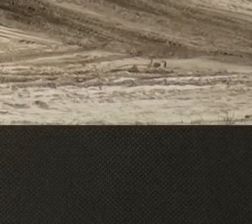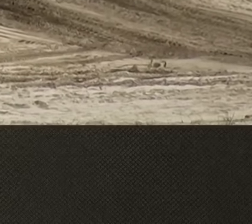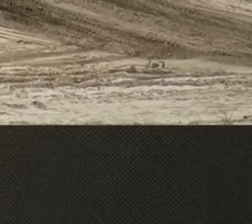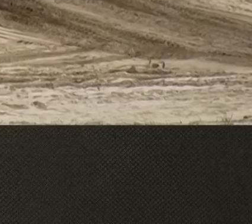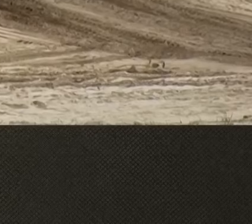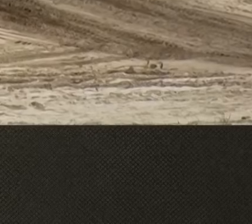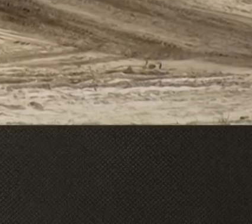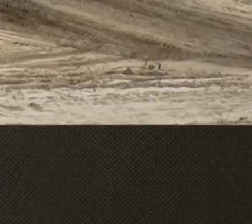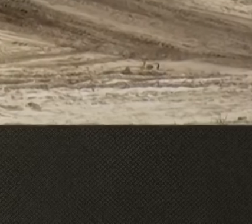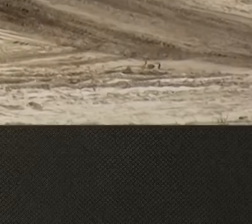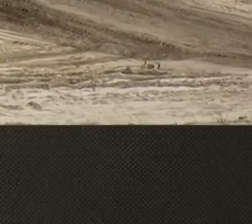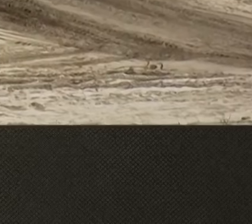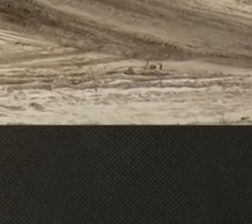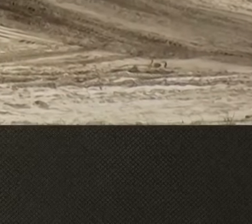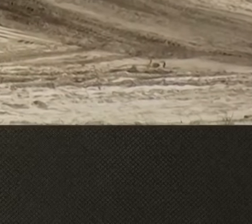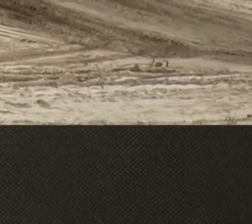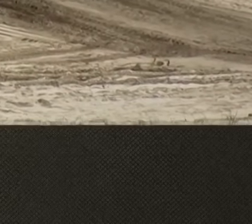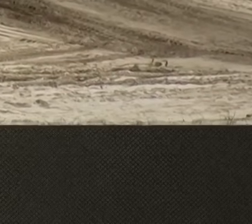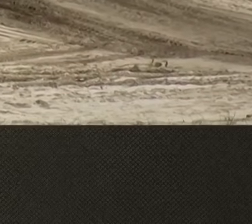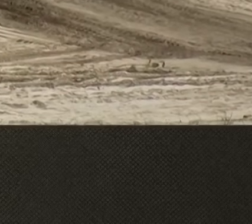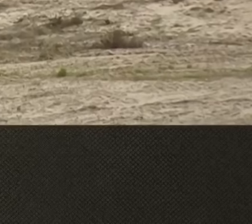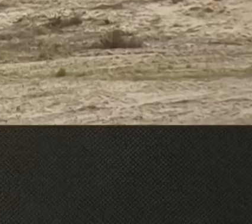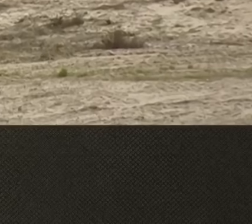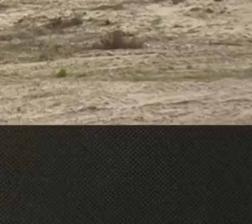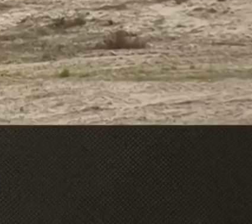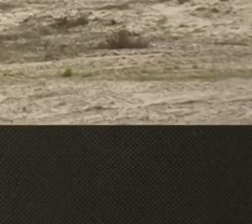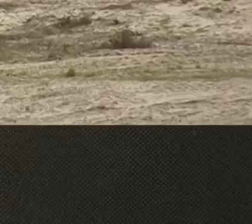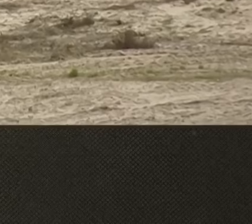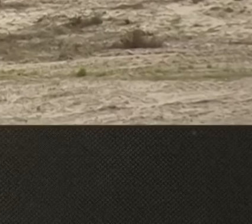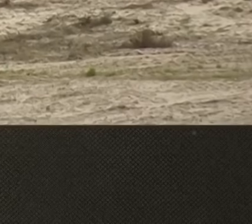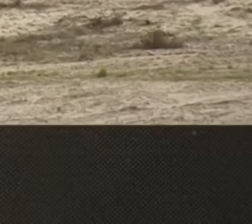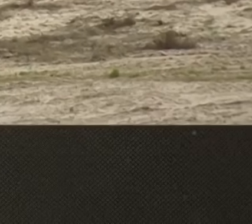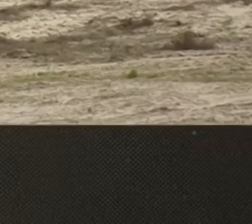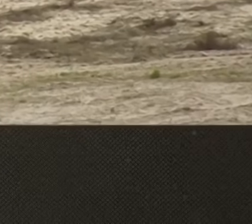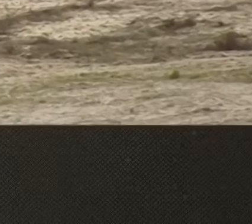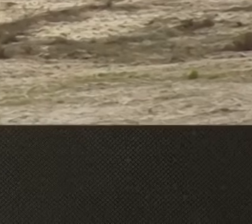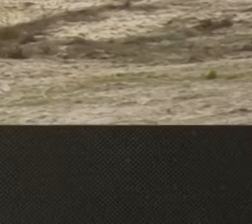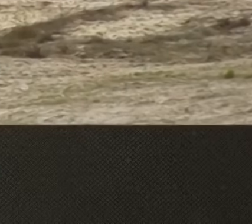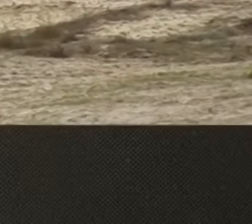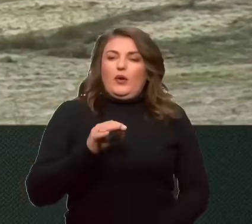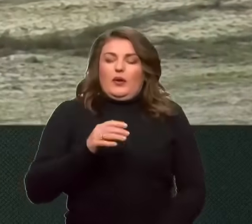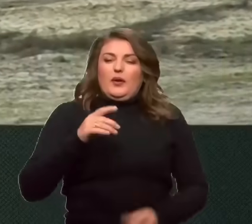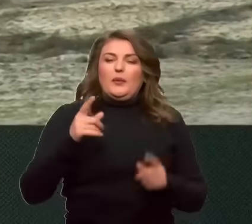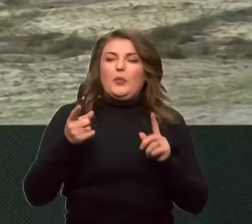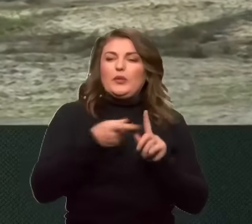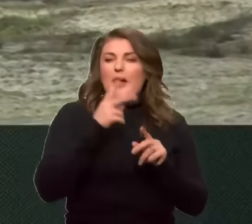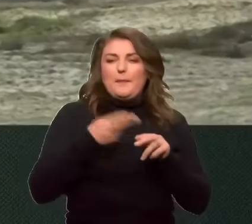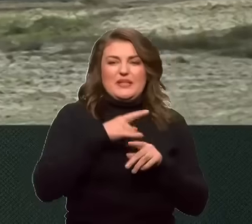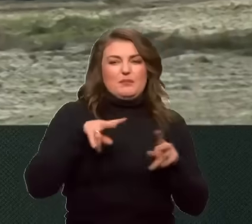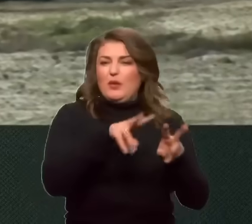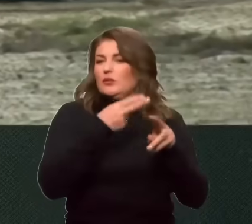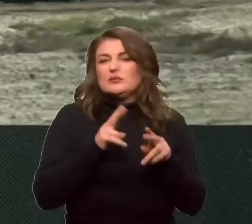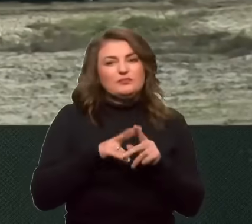тому просто кидати ці 30 абрамсів під удар або штурмової авіації, або ударних безпілотників є